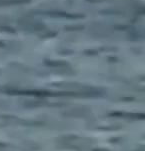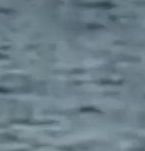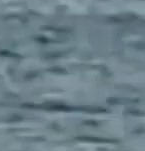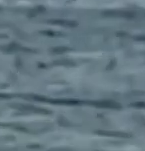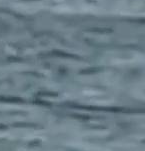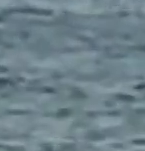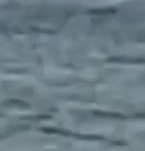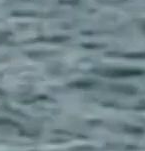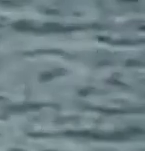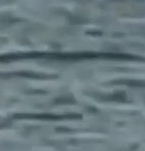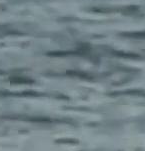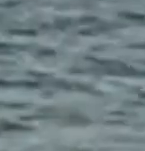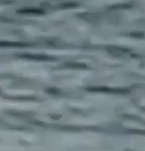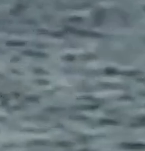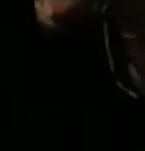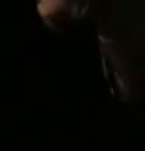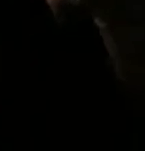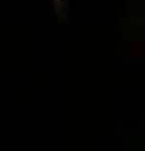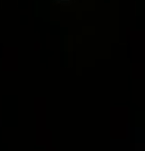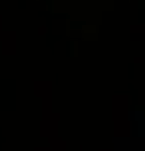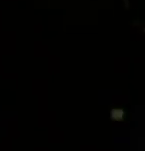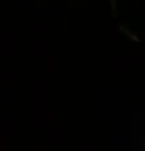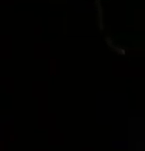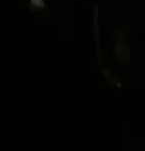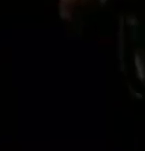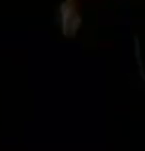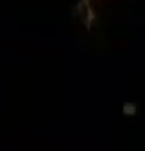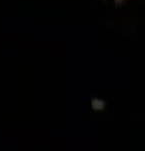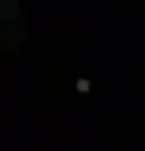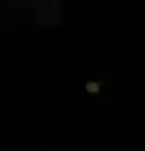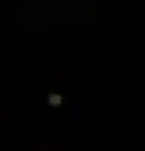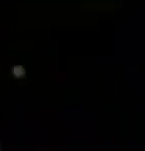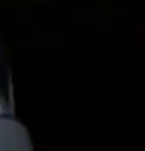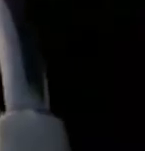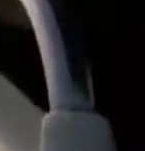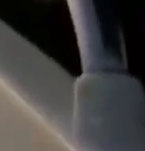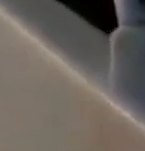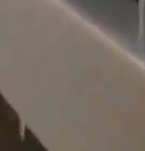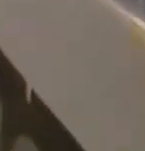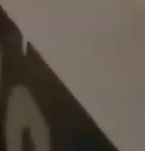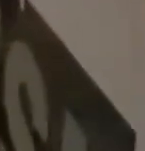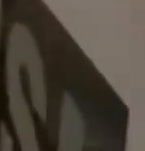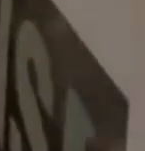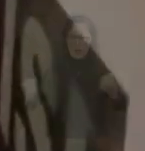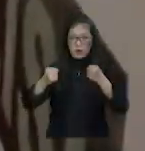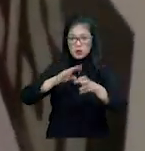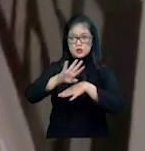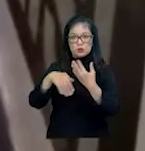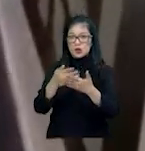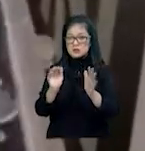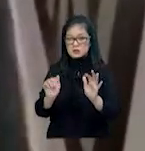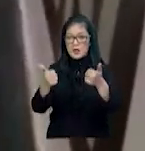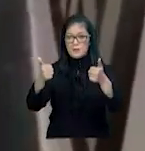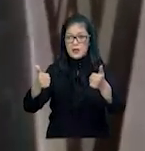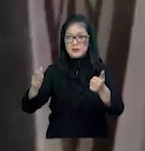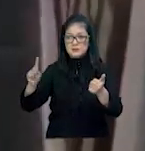membesar, membakar seluruh isi kapal. Seluruh penumpang termasuk kru dan nahkoda kapal berhasil selamat dibantu satu kapal nelayan yang